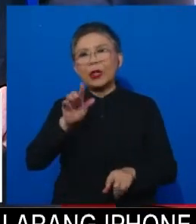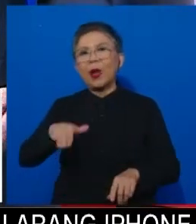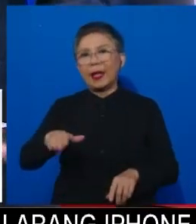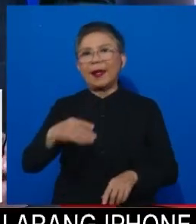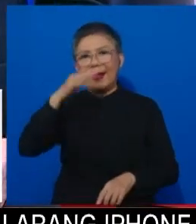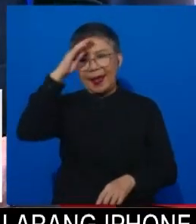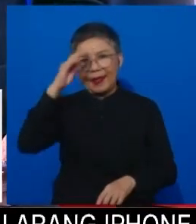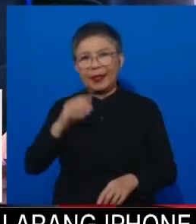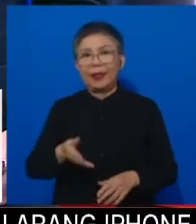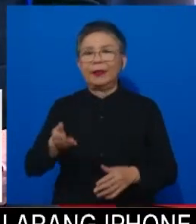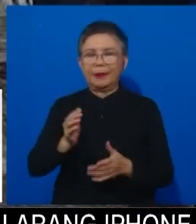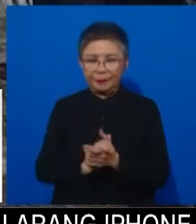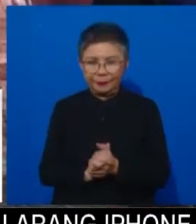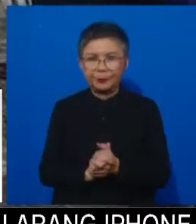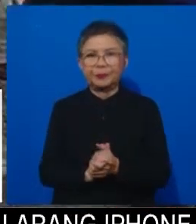anak laki-laki.